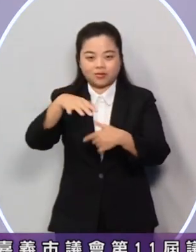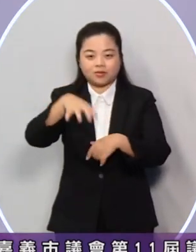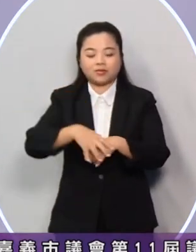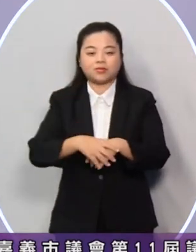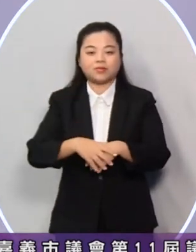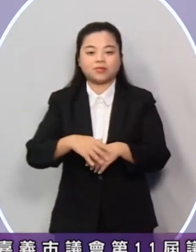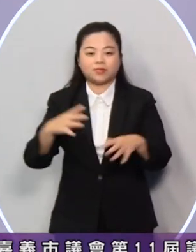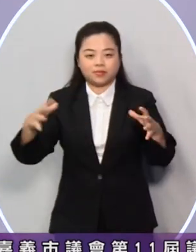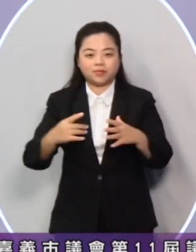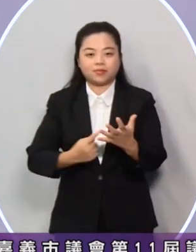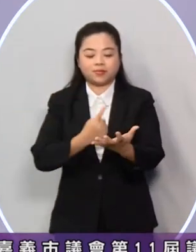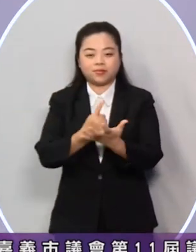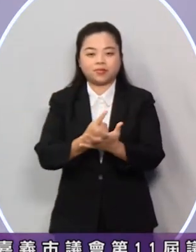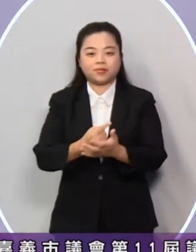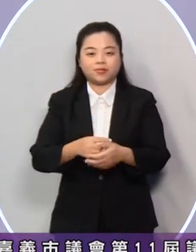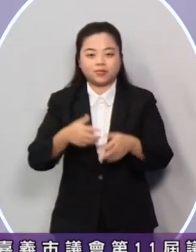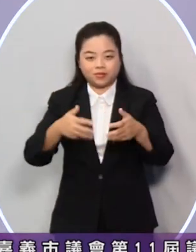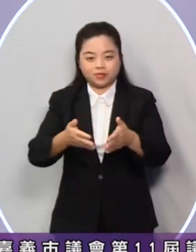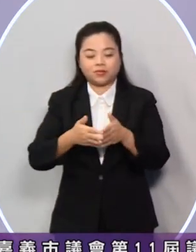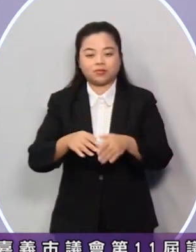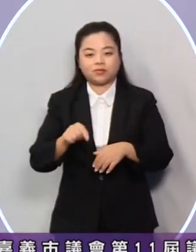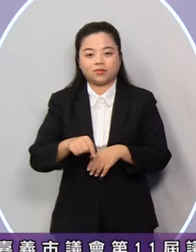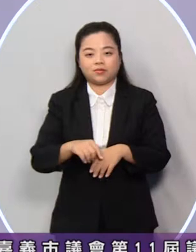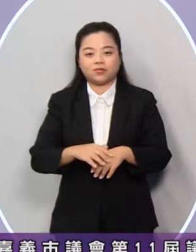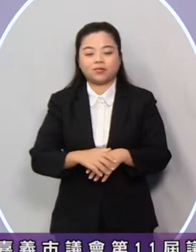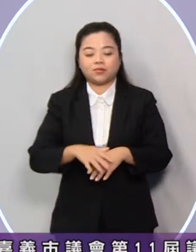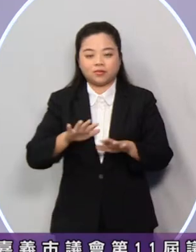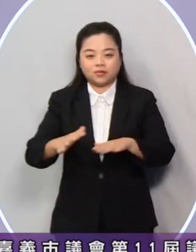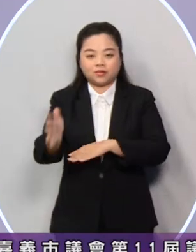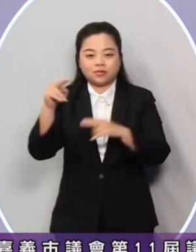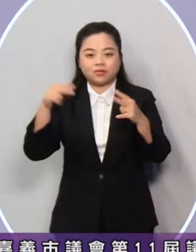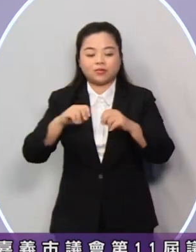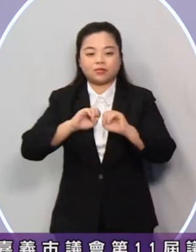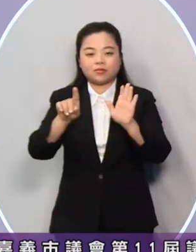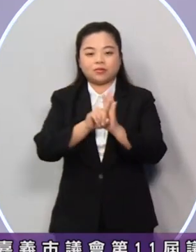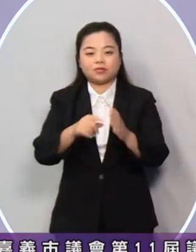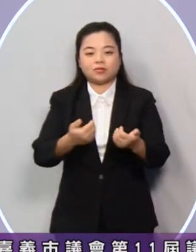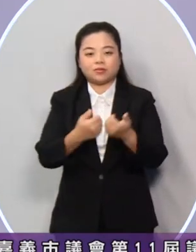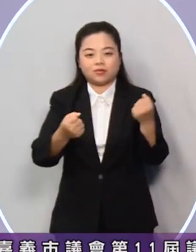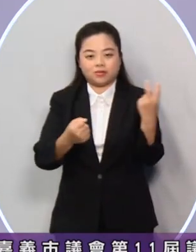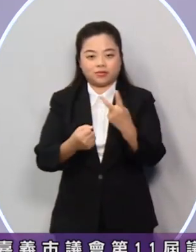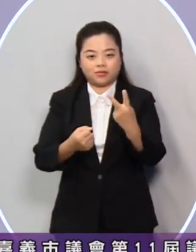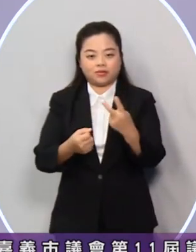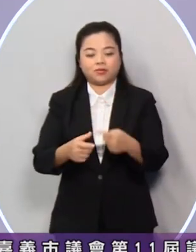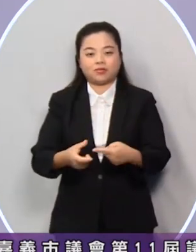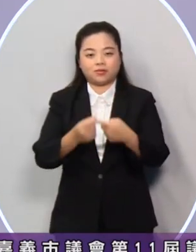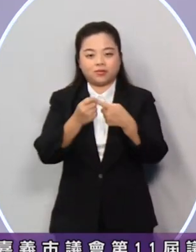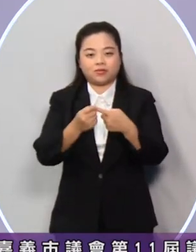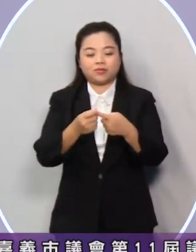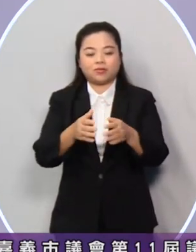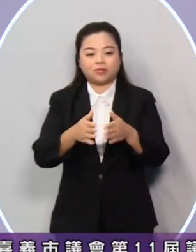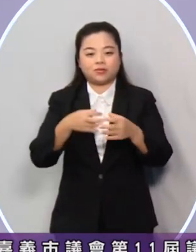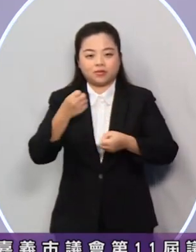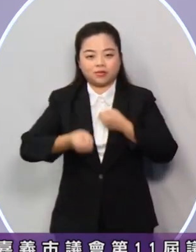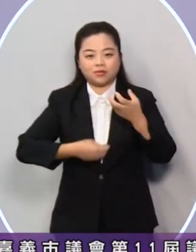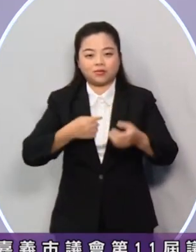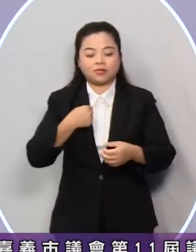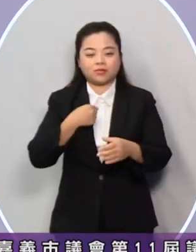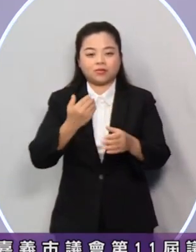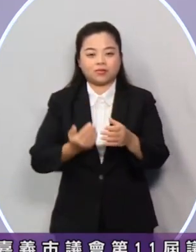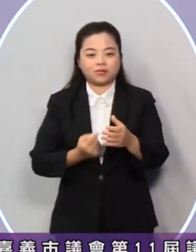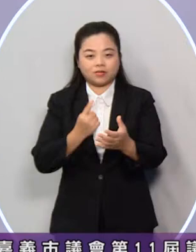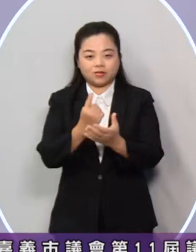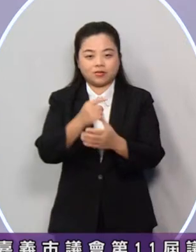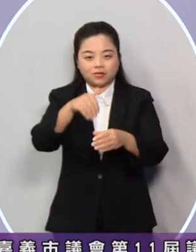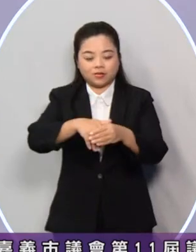家一起来参与这个重要的时刻。今天的政见发表分成两个部分，首先和大家分享我的参选